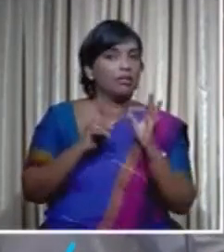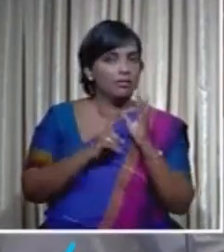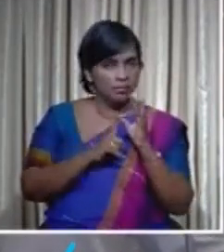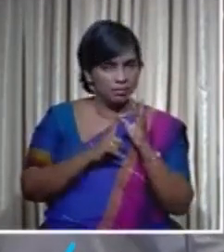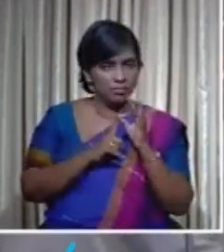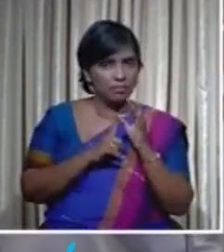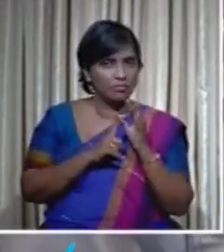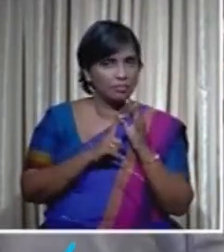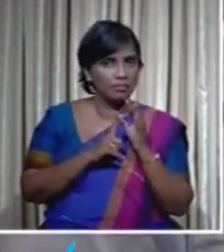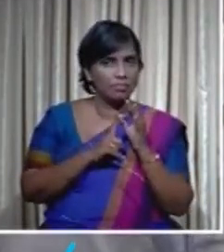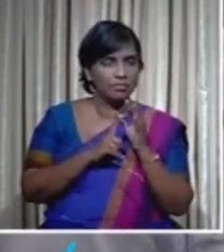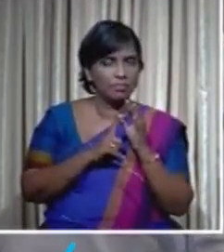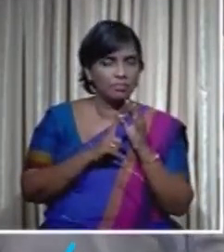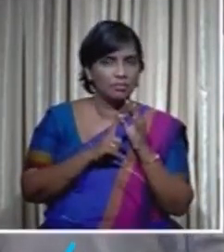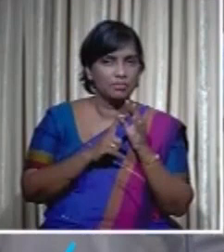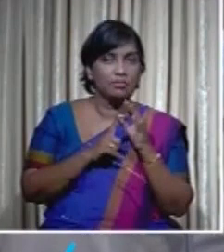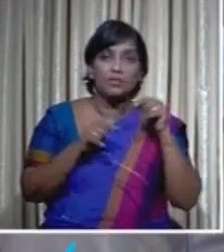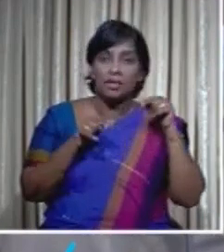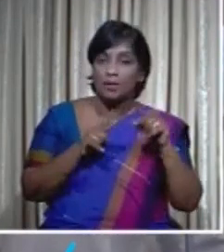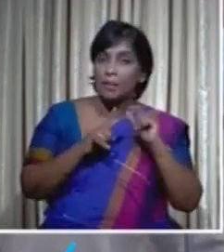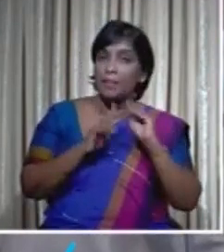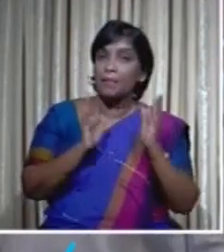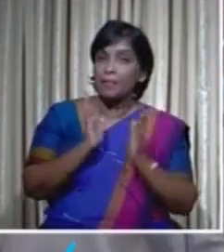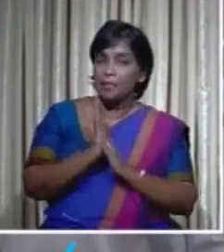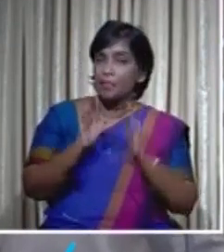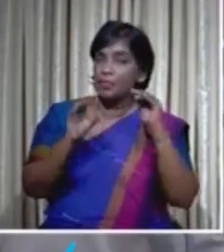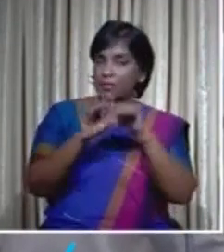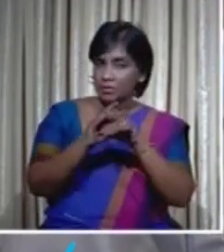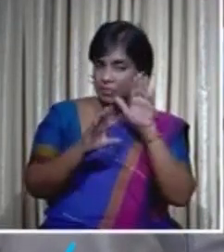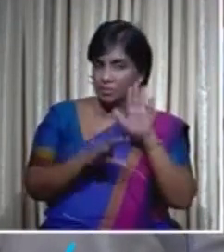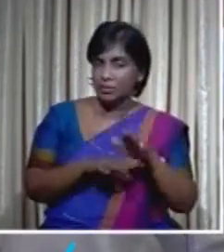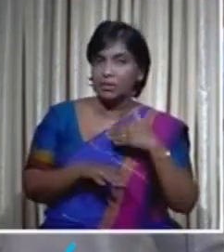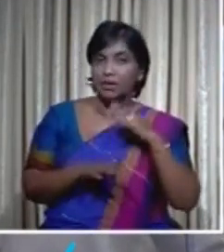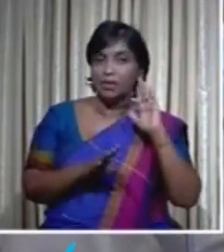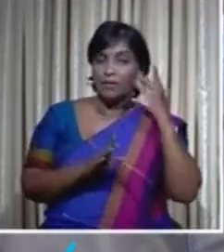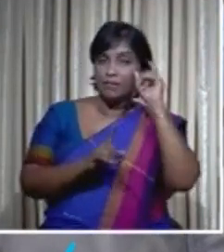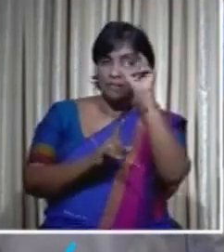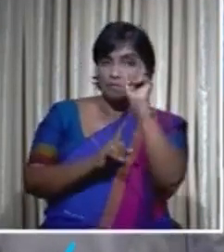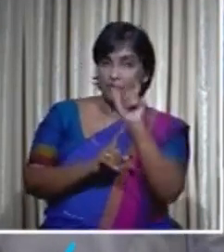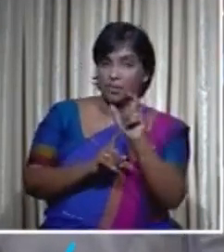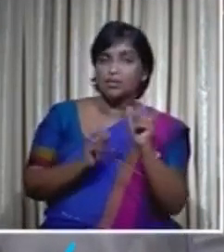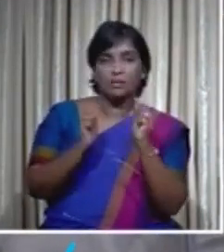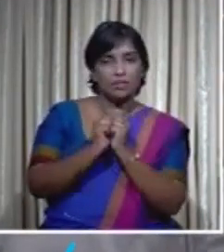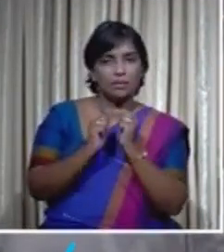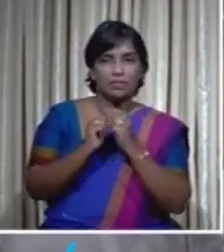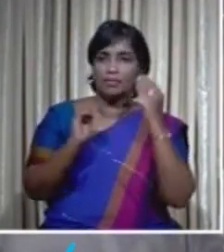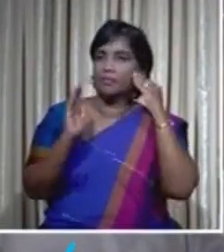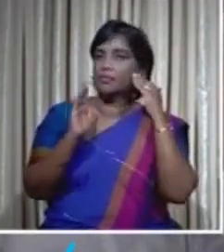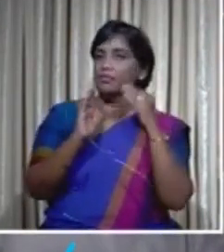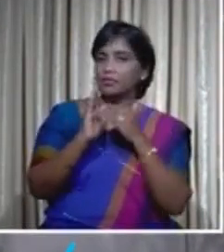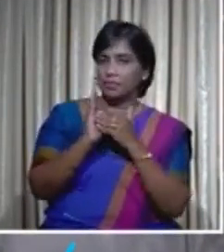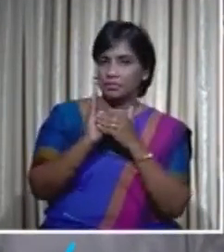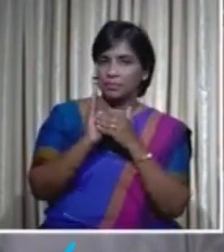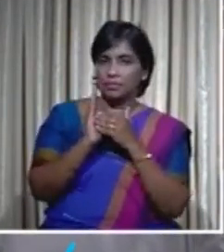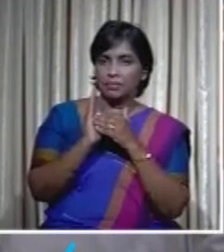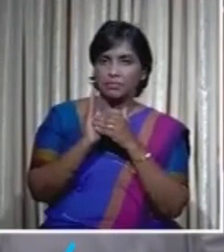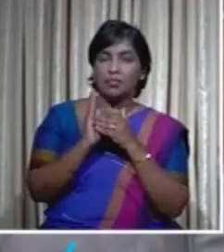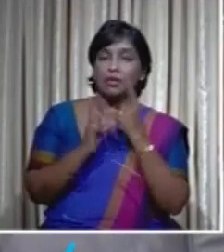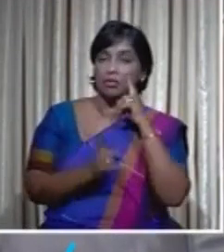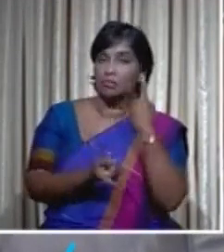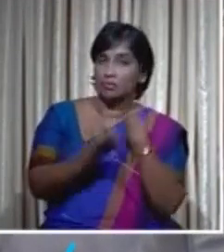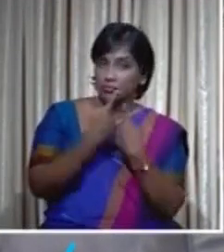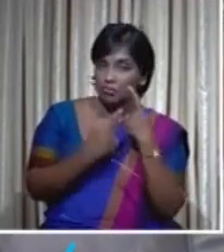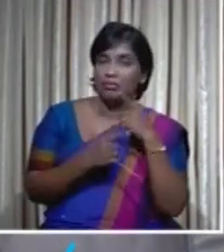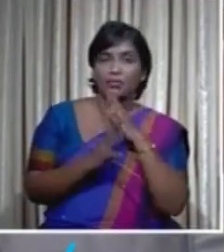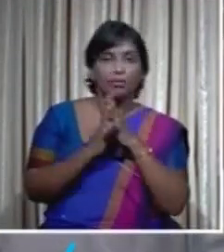அமைச்சருக்கு கீழே இருக்கின்ற இந்த அளவு விடயங்களையும் நீங்கள் நீதியான முறையிலே, நியாயமான முறையிலே நடைமுறைப்படுத்துங்கள்.